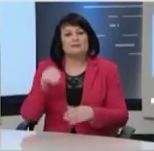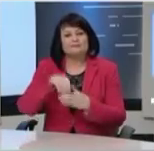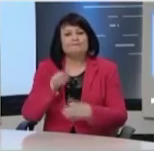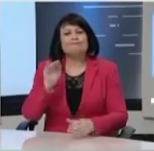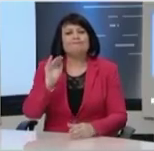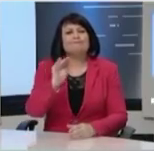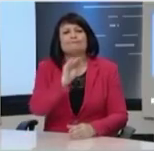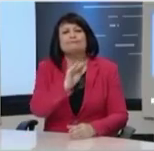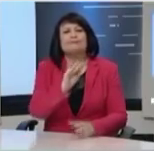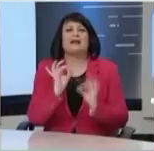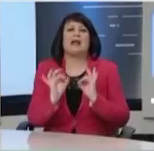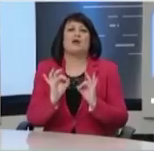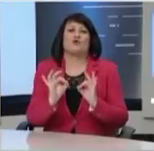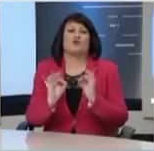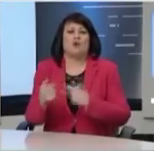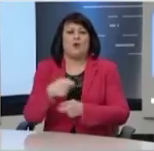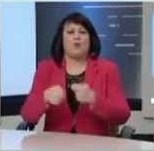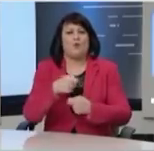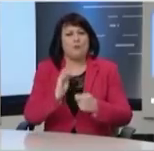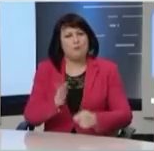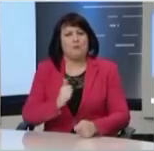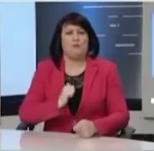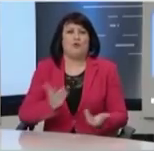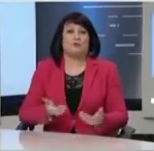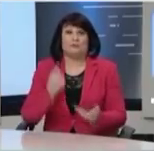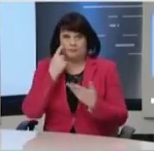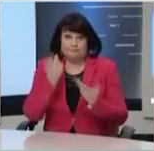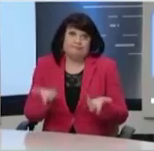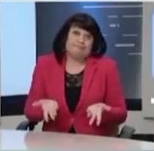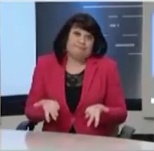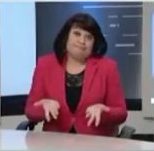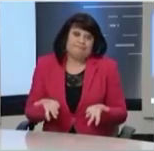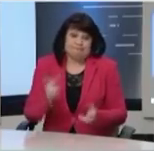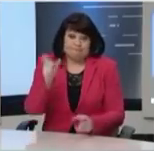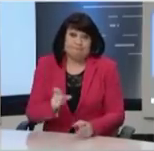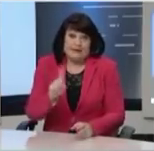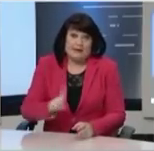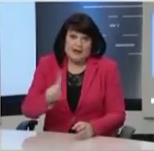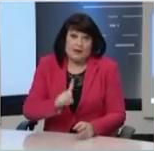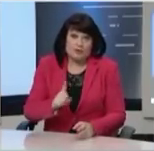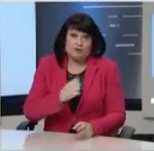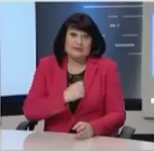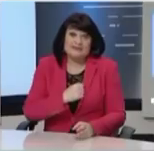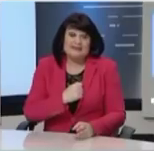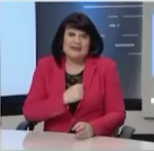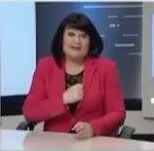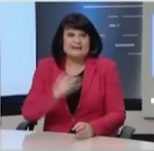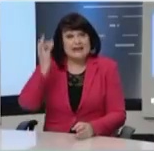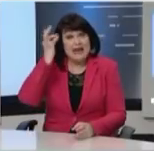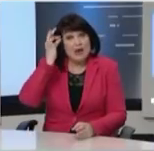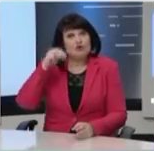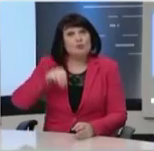την επιστροφή στην κανονικότητα. Τόσο αν κύριε Μητσοτάκη πιστεύετε ότι μετά τον κύριο